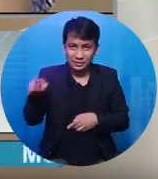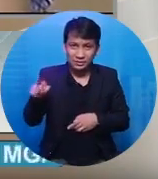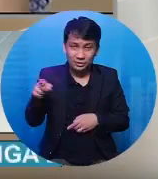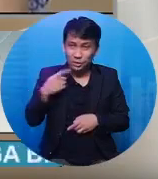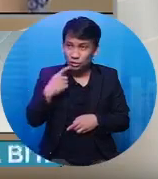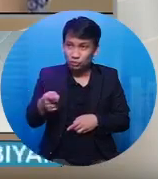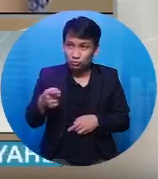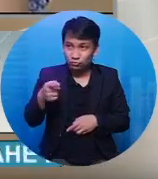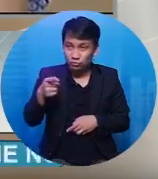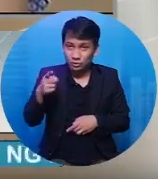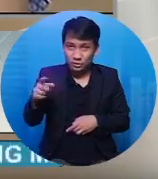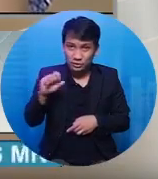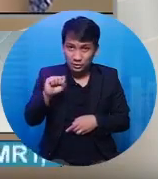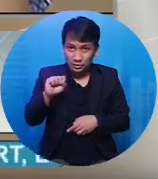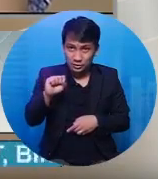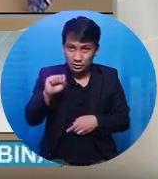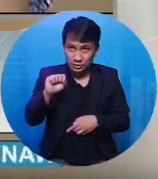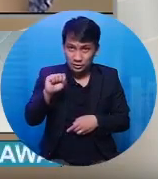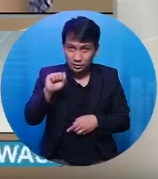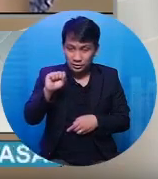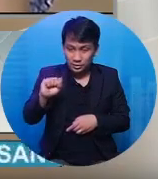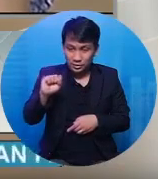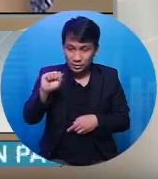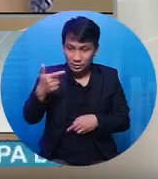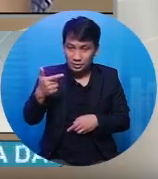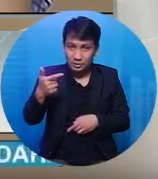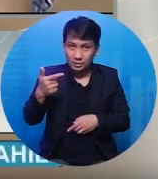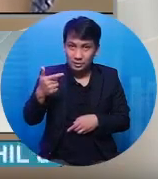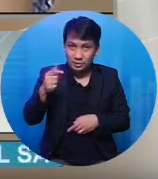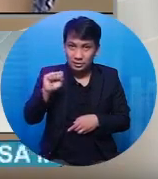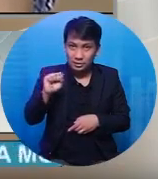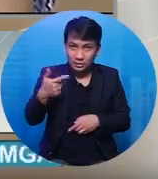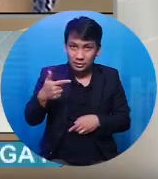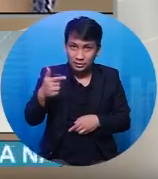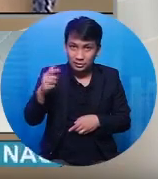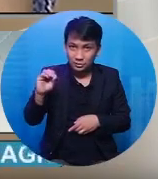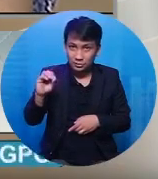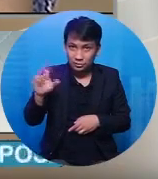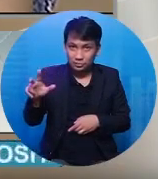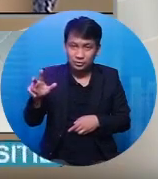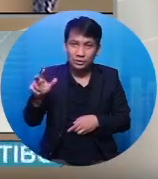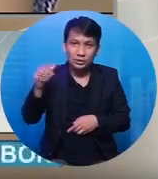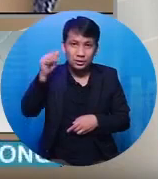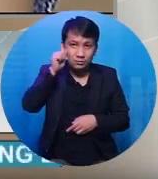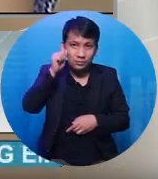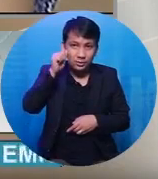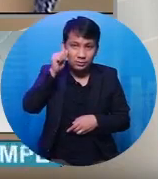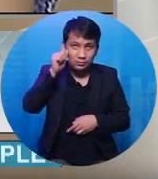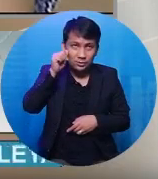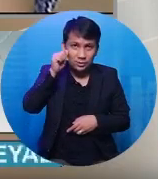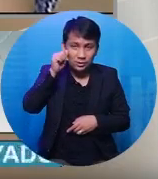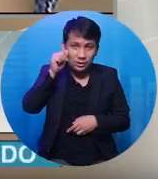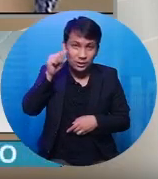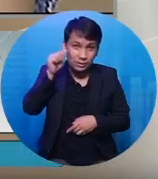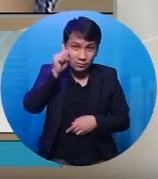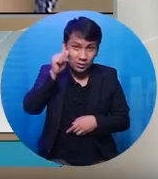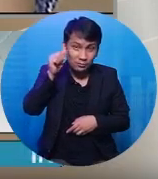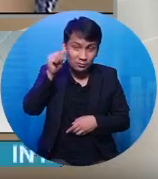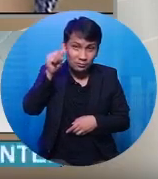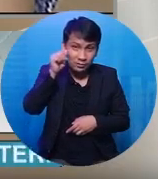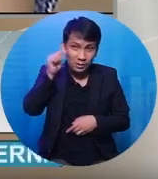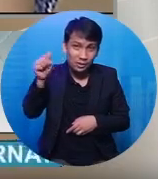si SJO3 Abraham Alhambra. Alhambra, opo. Opo. So, ibig